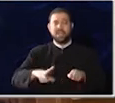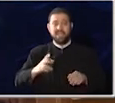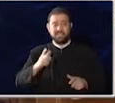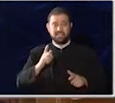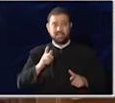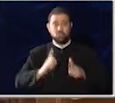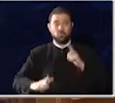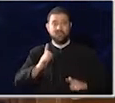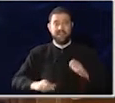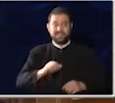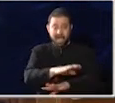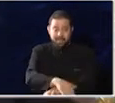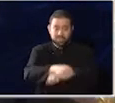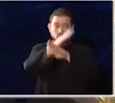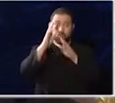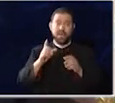mântuitoare? Ne ajută cu ceva?